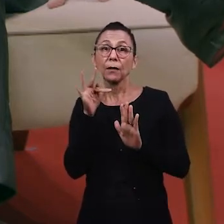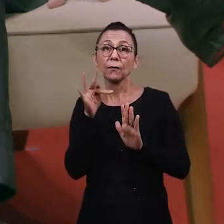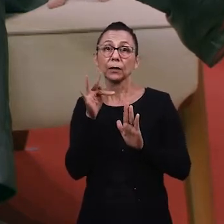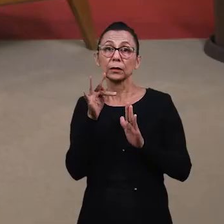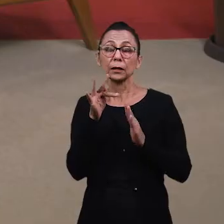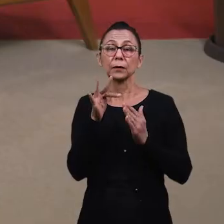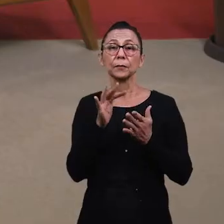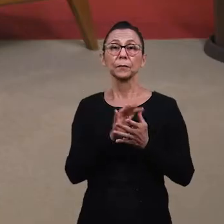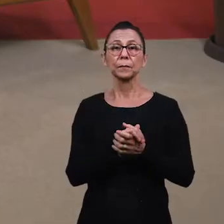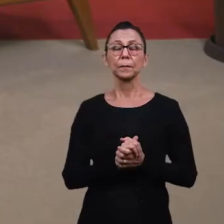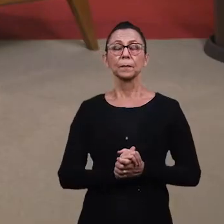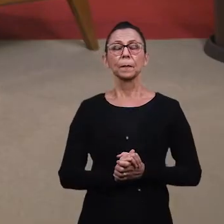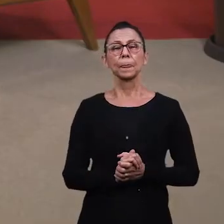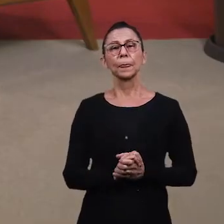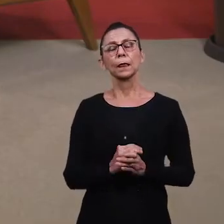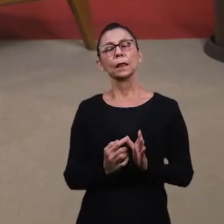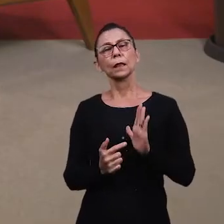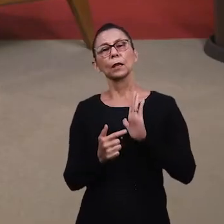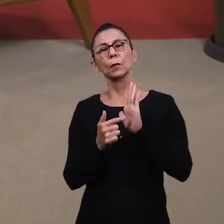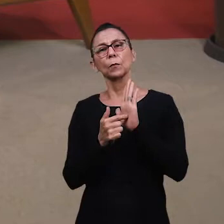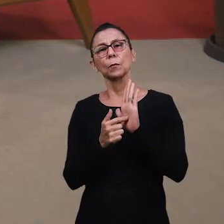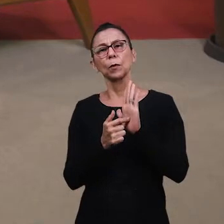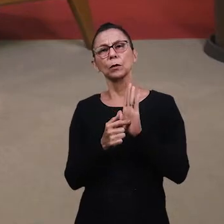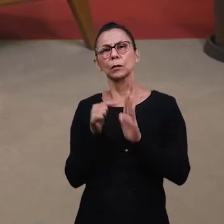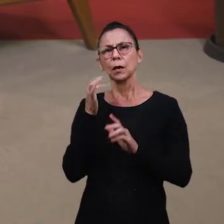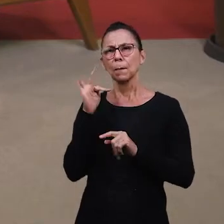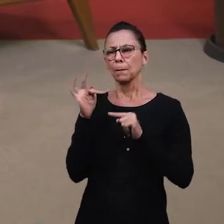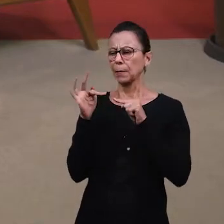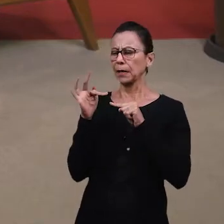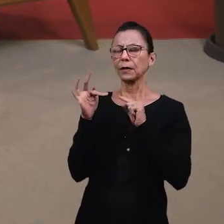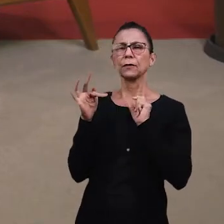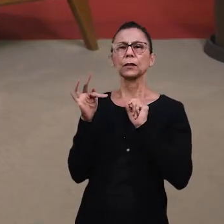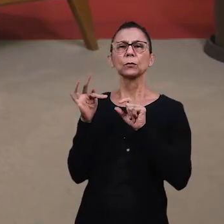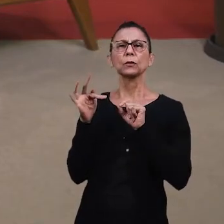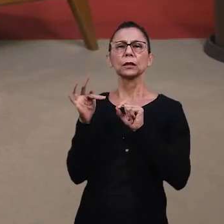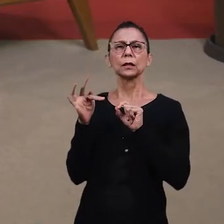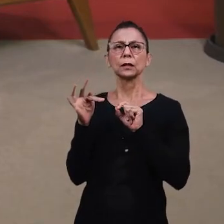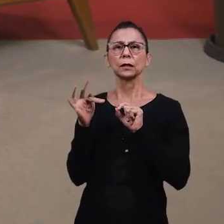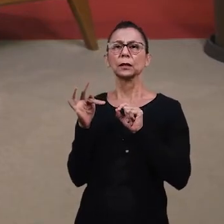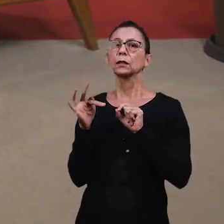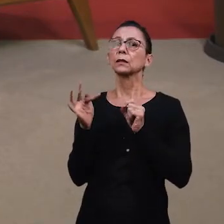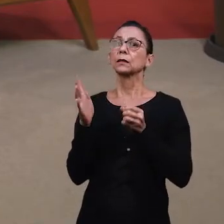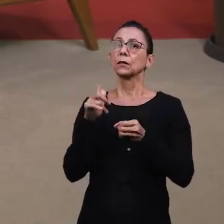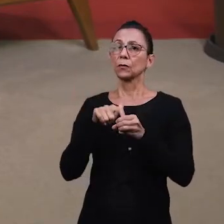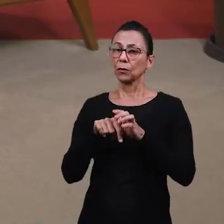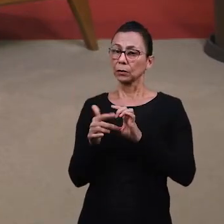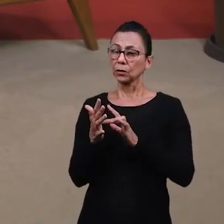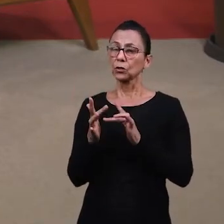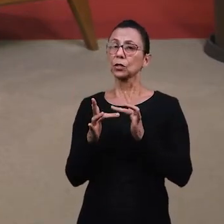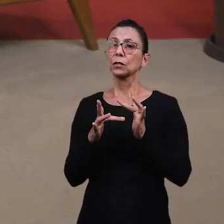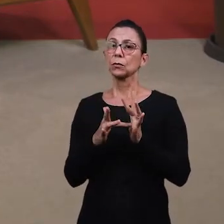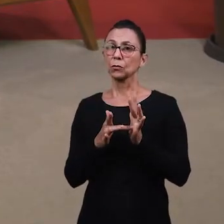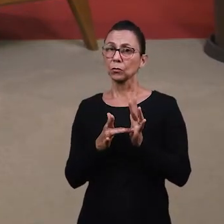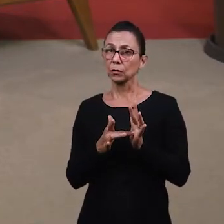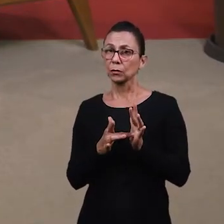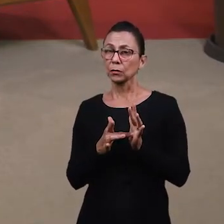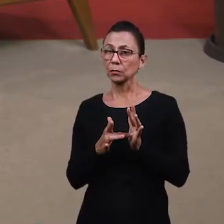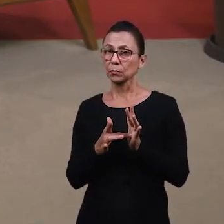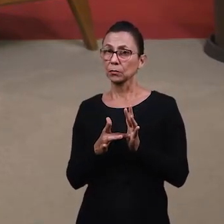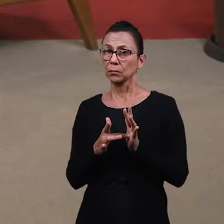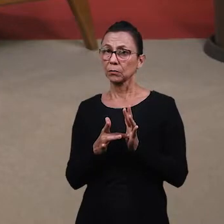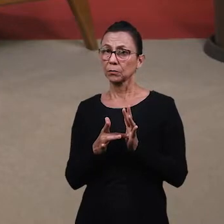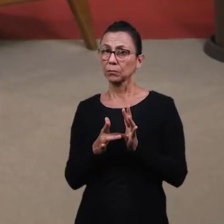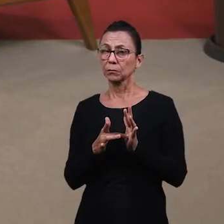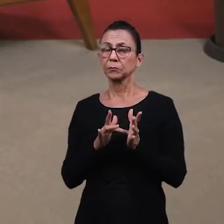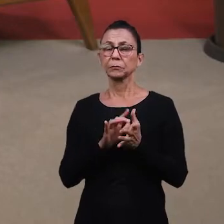qui pointent vers ce moment prophétique que nous vivons, appelé moment de